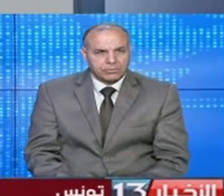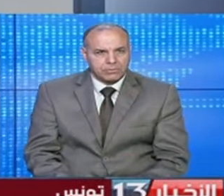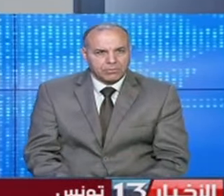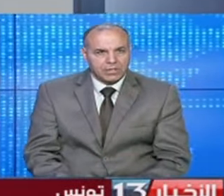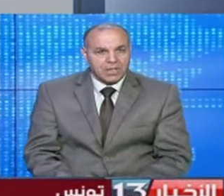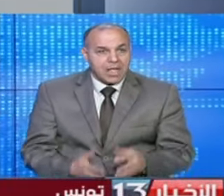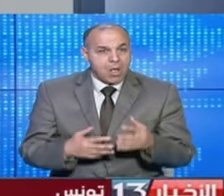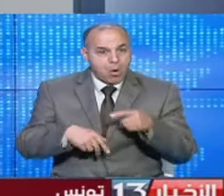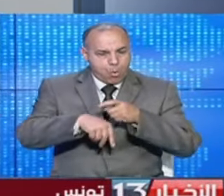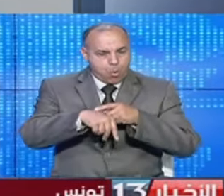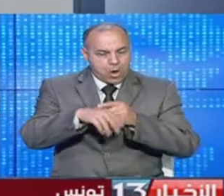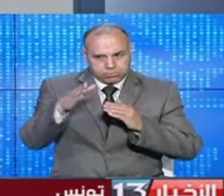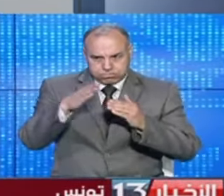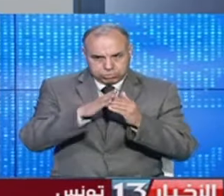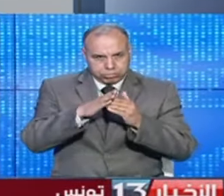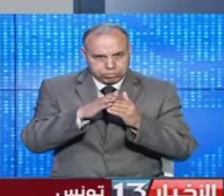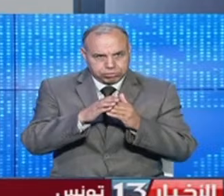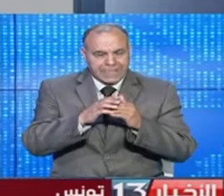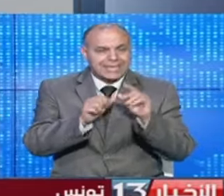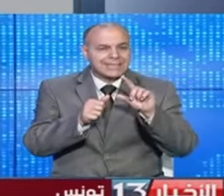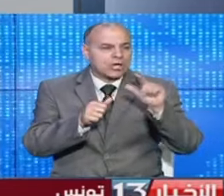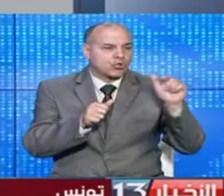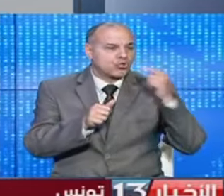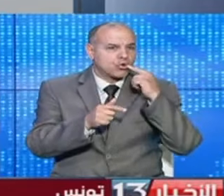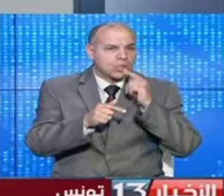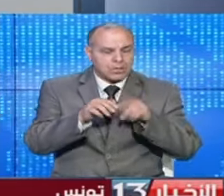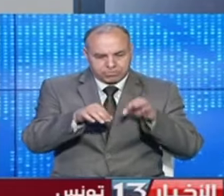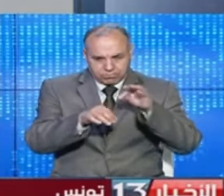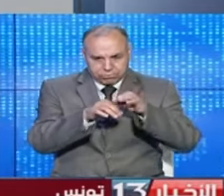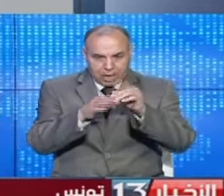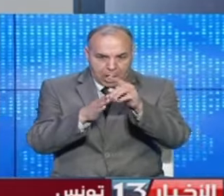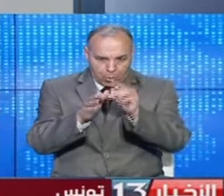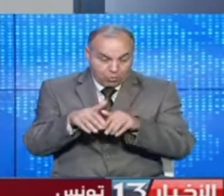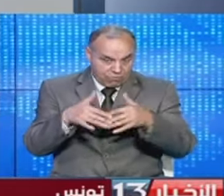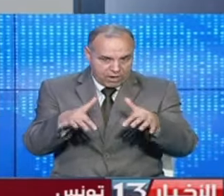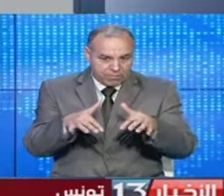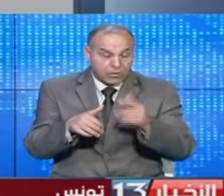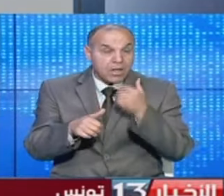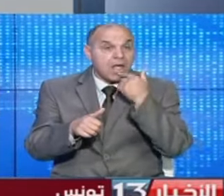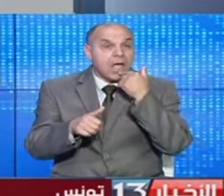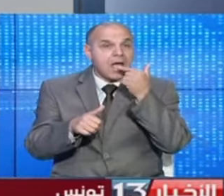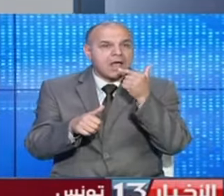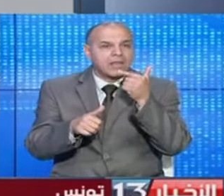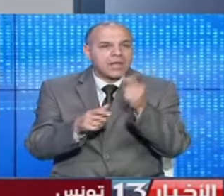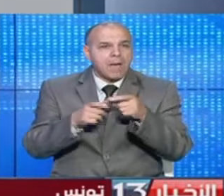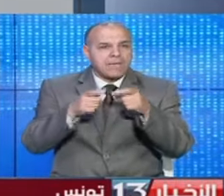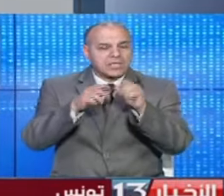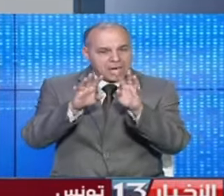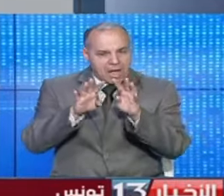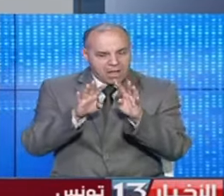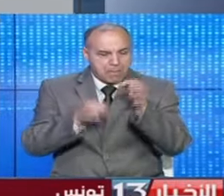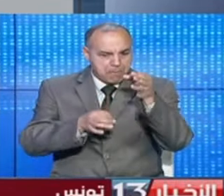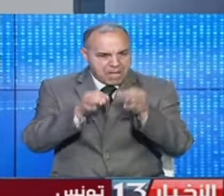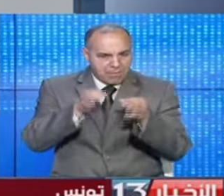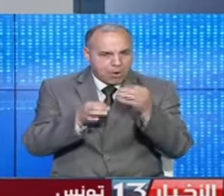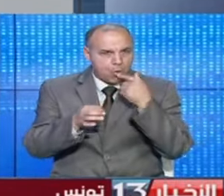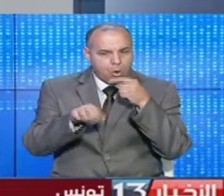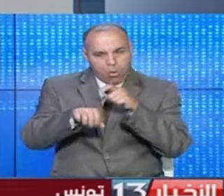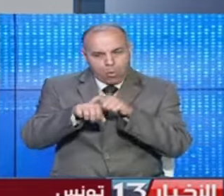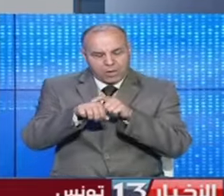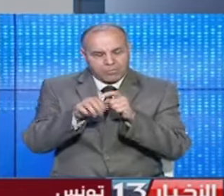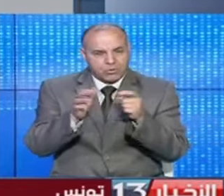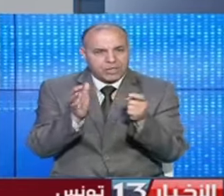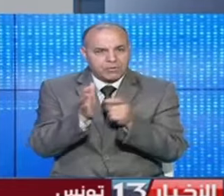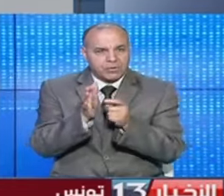يتم في أجل أقصى 6 أشهر من تاريخ الانتخابات التشريعية إرساء المجلس الأعلى للقضاء، وفي أجل